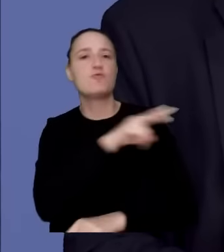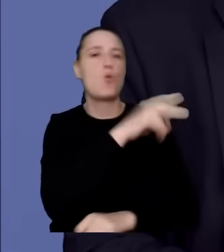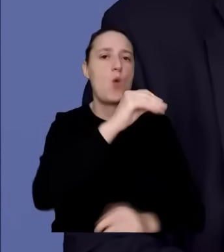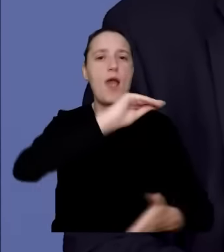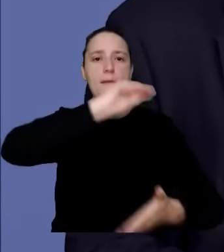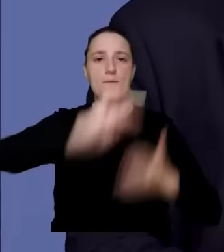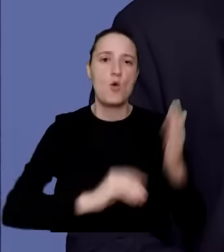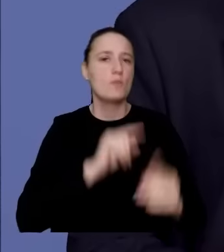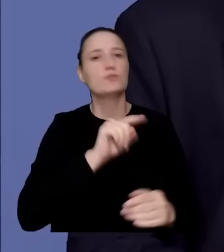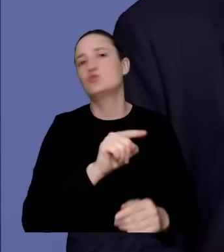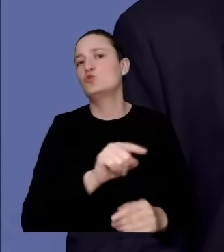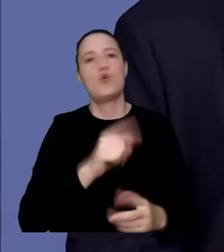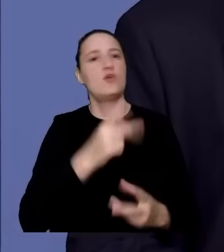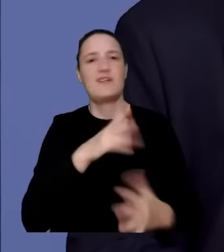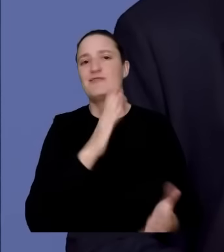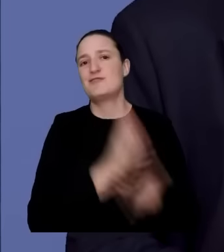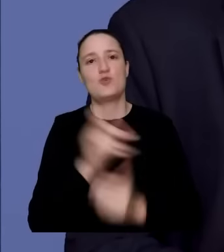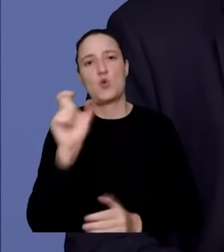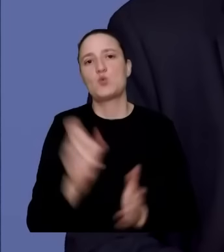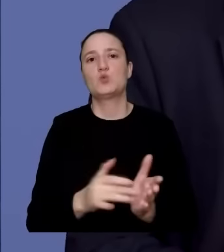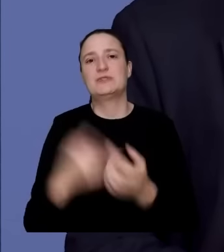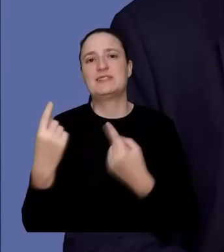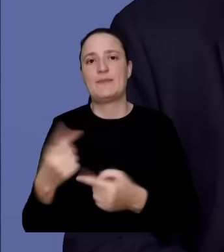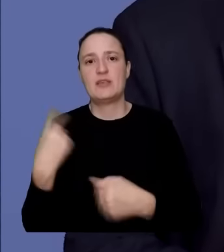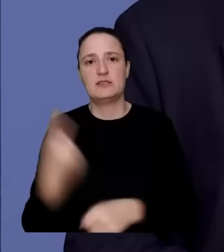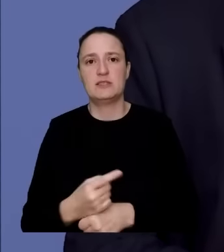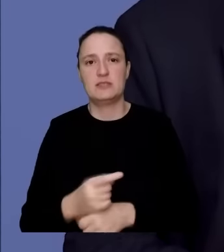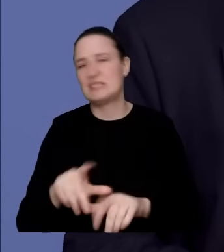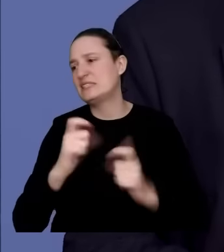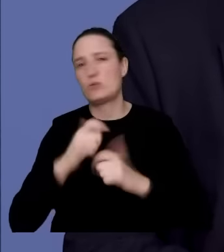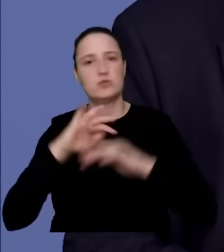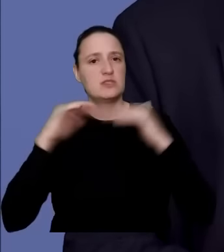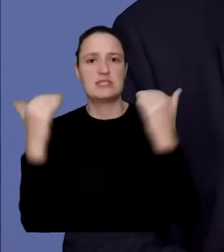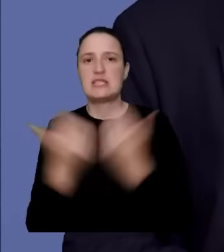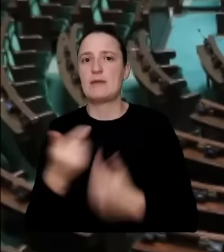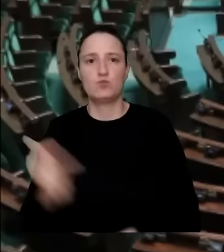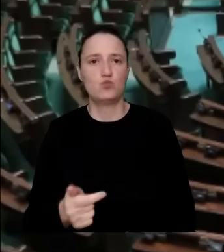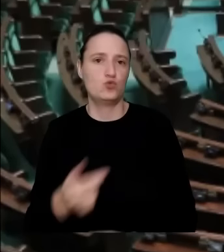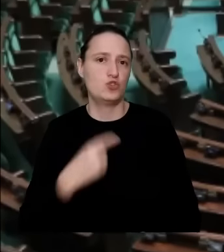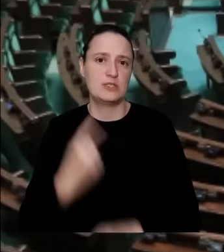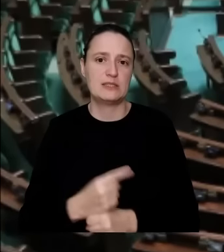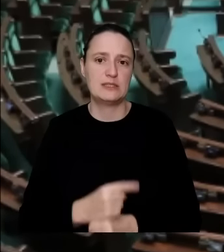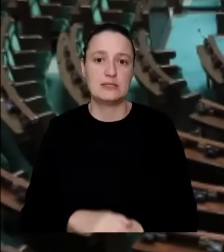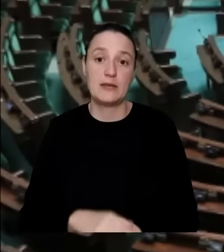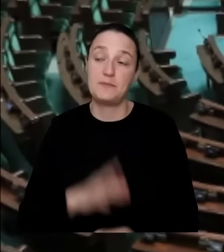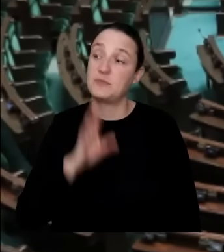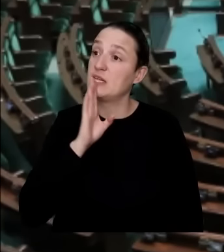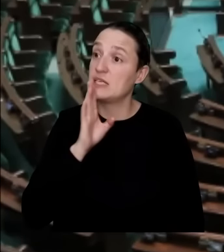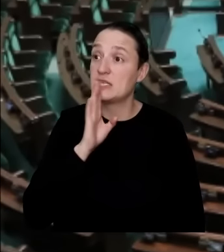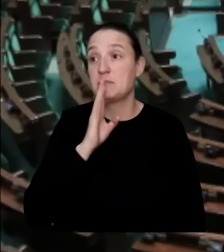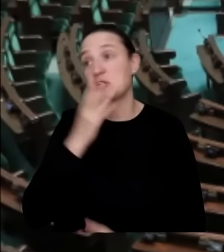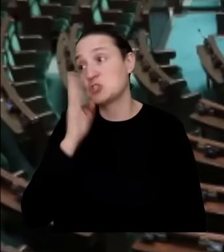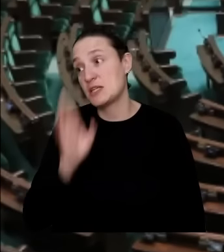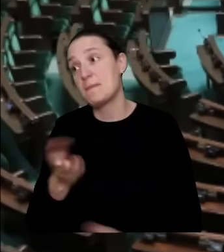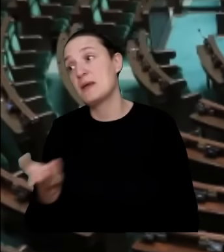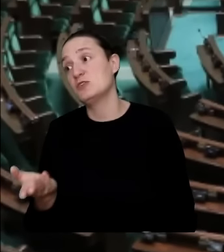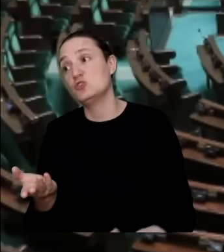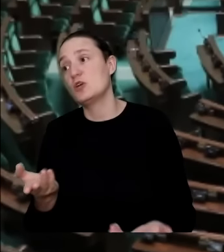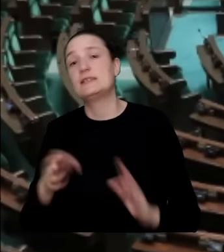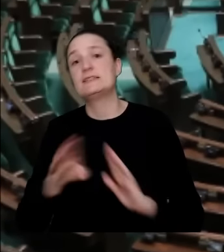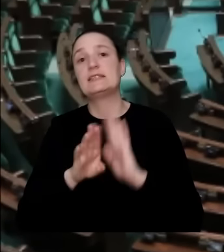ale tu będzie miał co najmniej parlament czyli sejm tak naprawdę w tej materii chyba że odejdą od zasady jednomyślności wtedy nie będzie miał